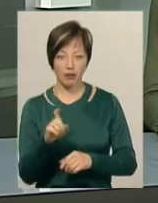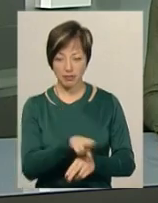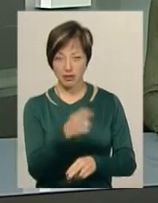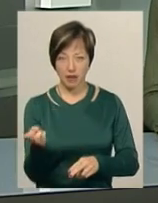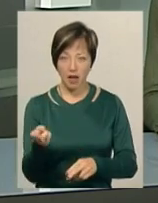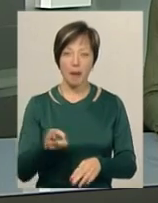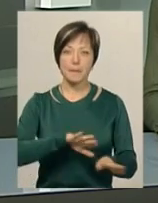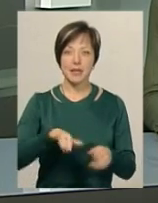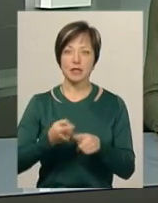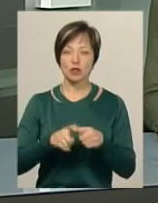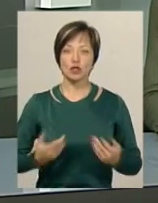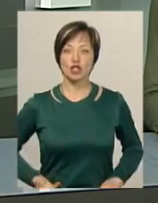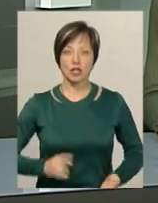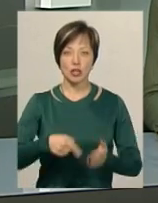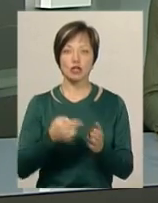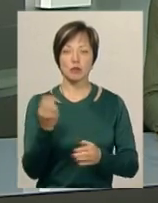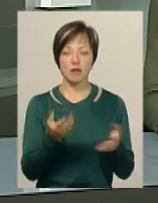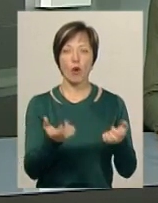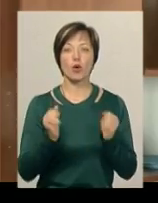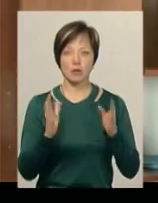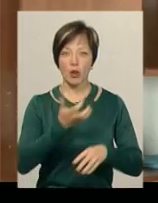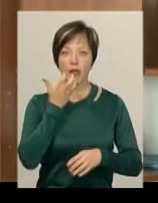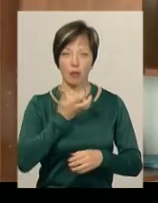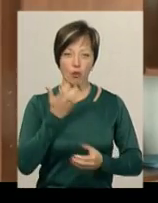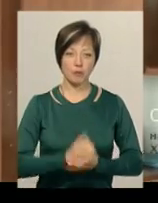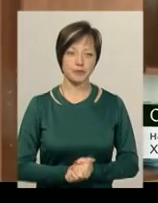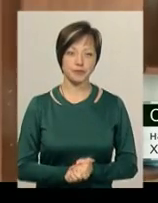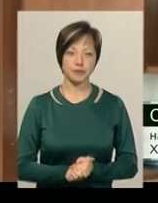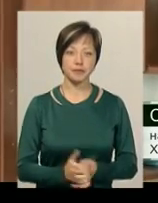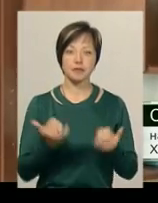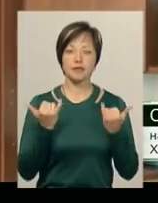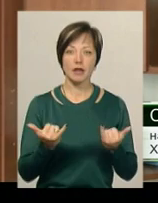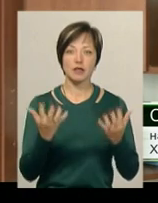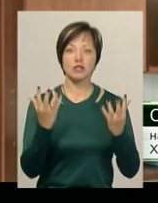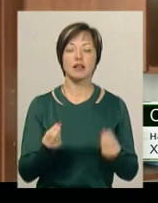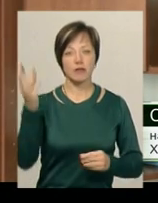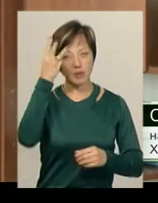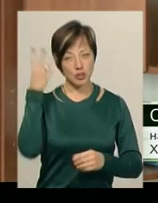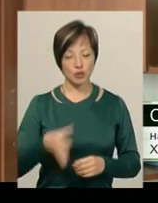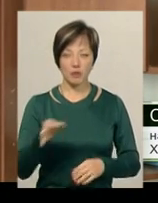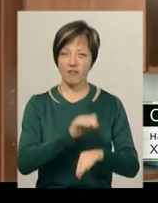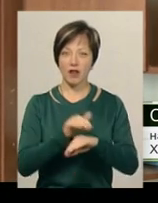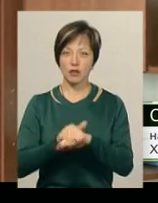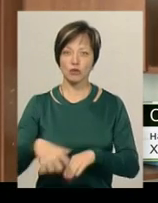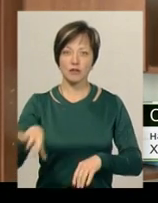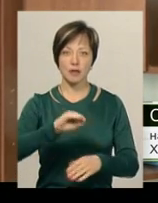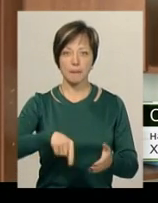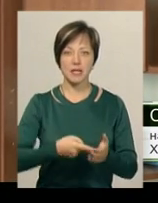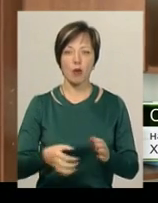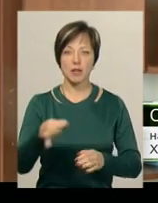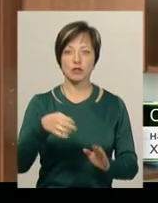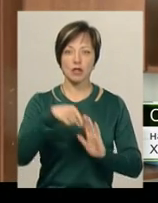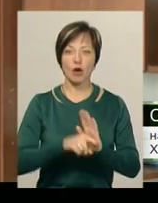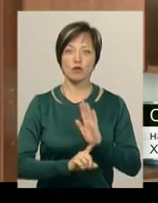Після цього жителі Шепетівки отримають тепло. На даний час у Хмельницькій області, фактично у всіх містах обласного значення,